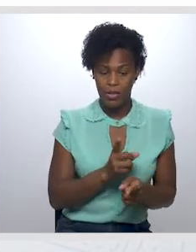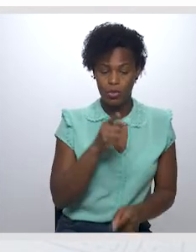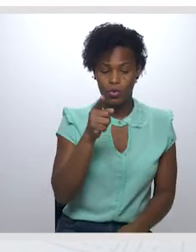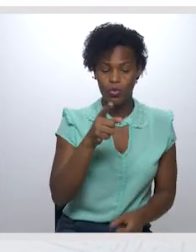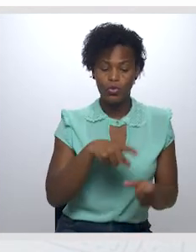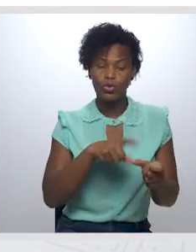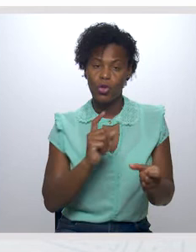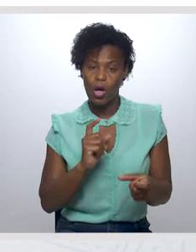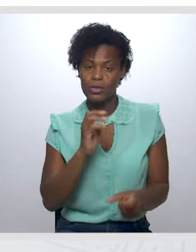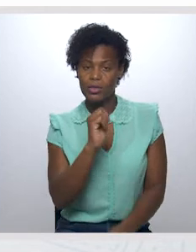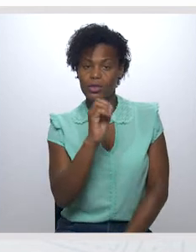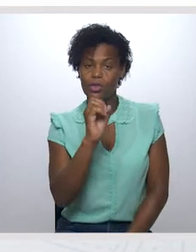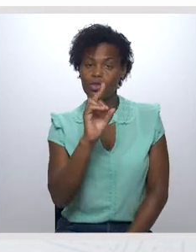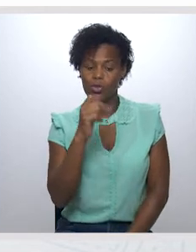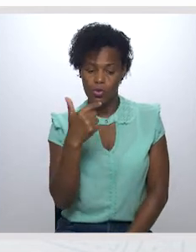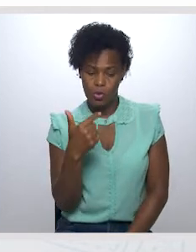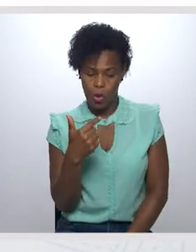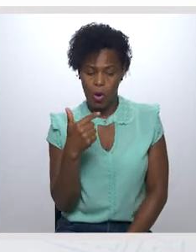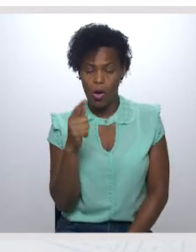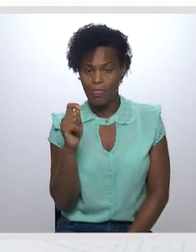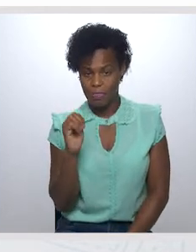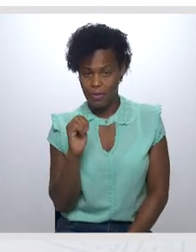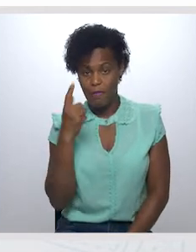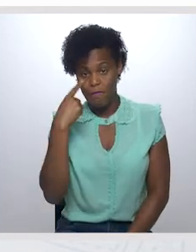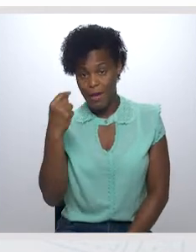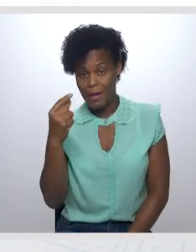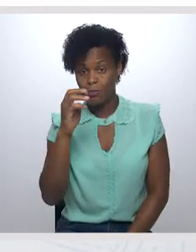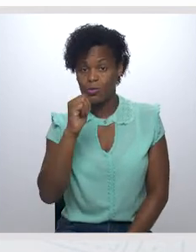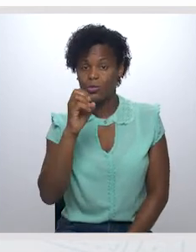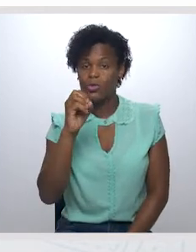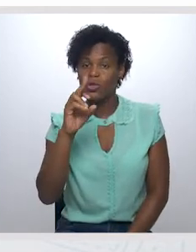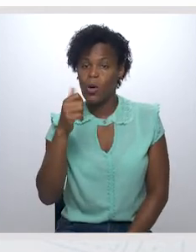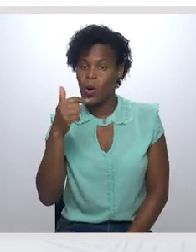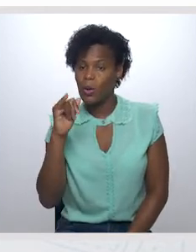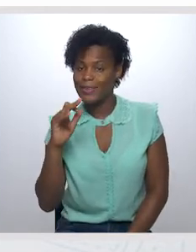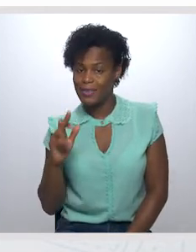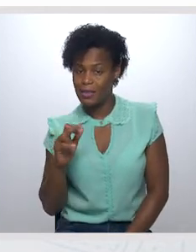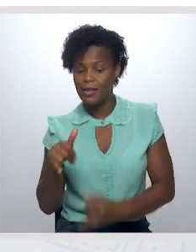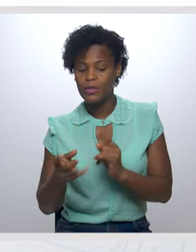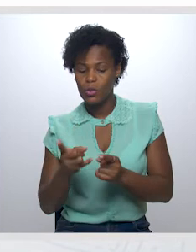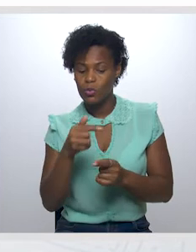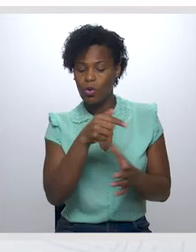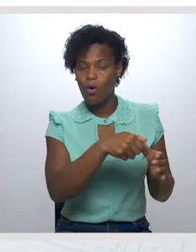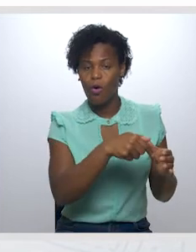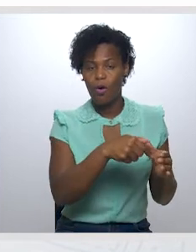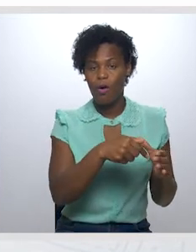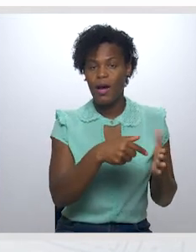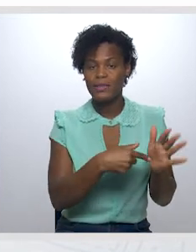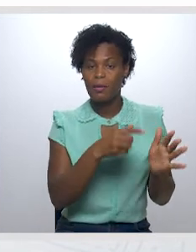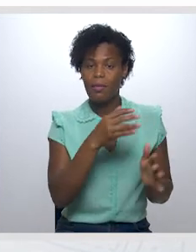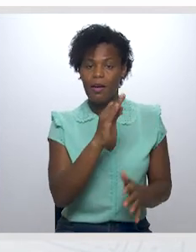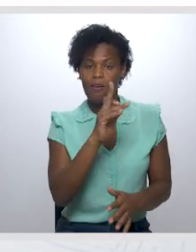que tu sortes, vous avez le verbe sortir. Et que tu fréquentes, vous avez le